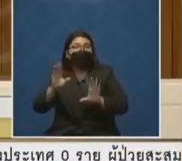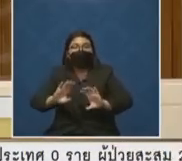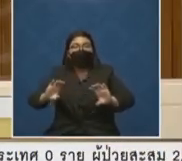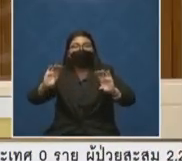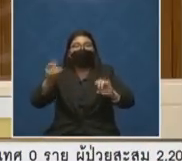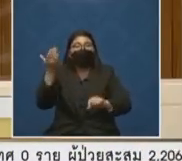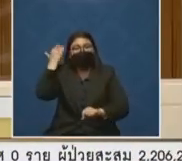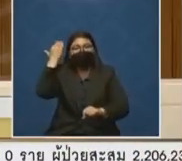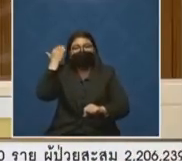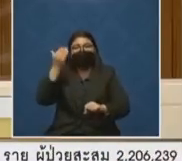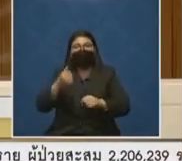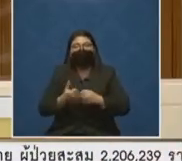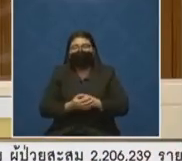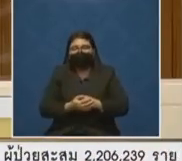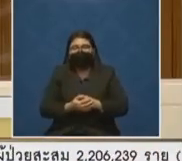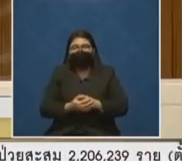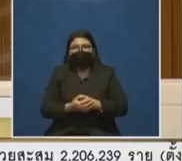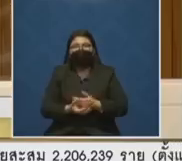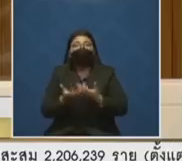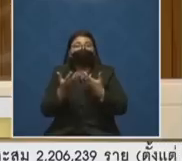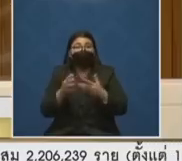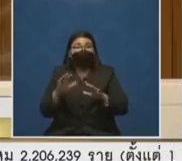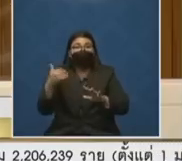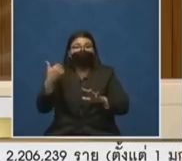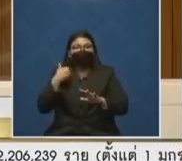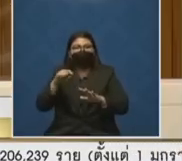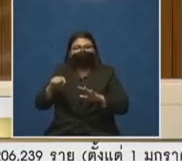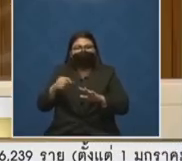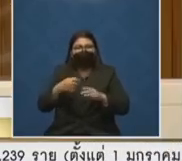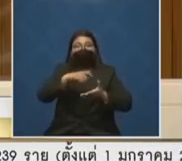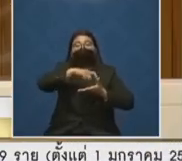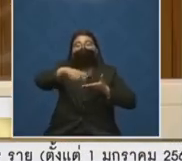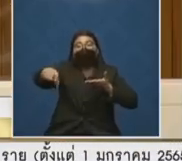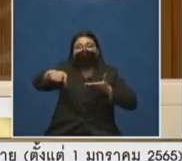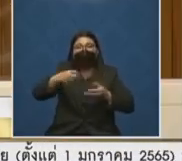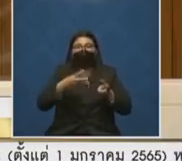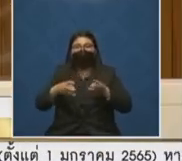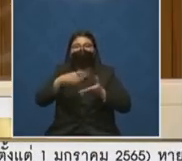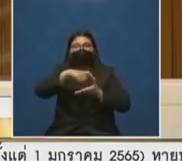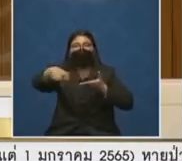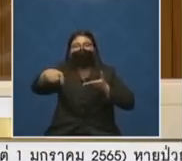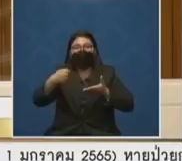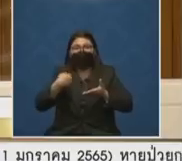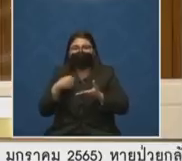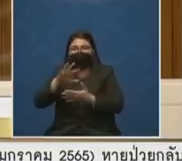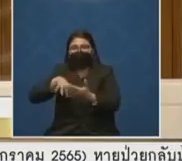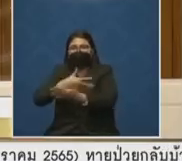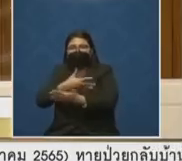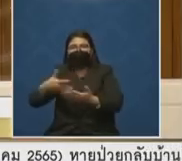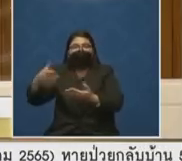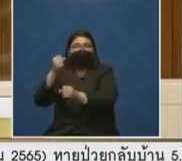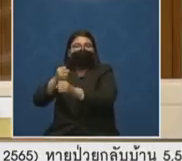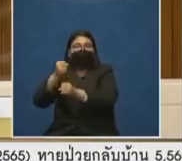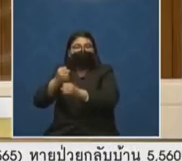กทม.ต้องทำตามหน้าที่และแจ้งมายังครมว่าทำได้หรือยุติเรื่องส่วนเรื่องที่คอยช่วยทำมนัสไม่ต้องสน